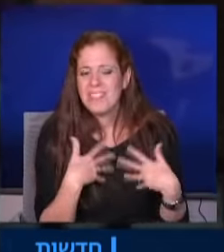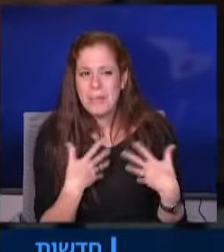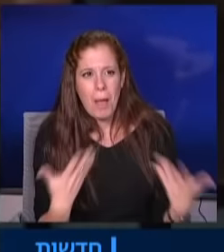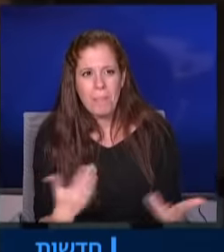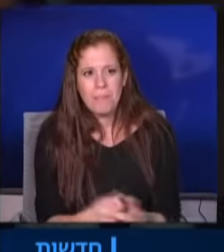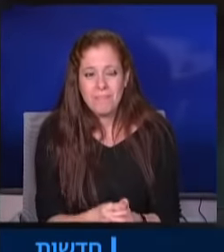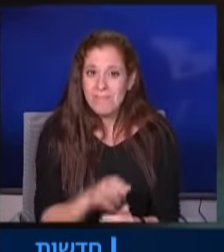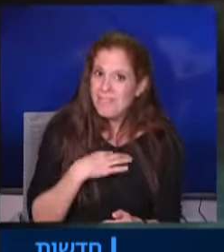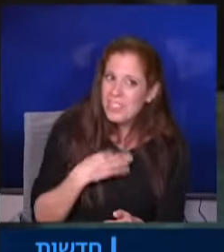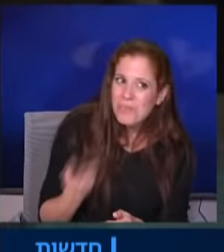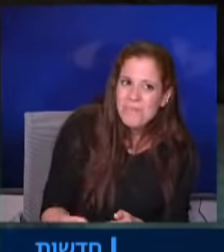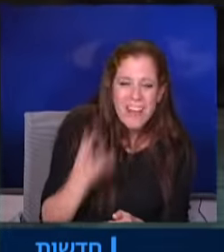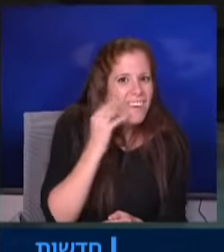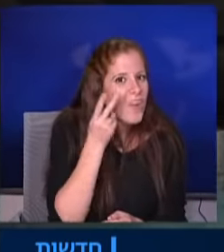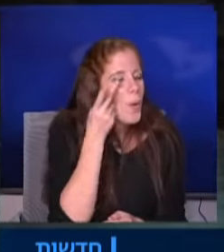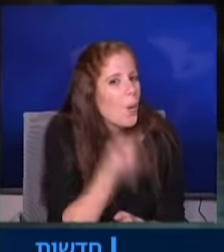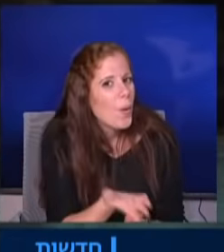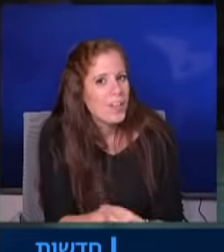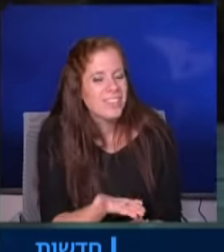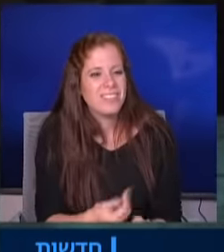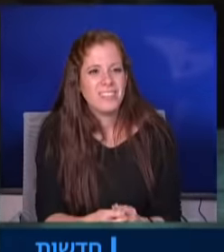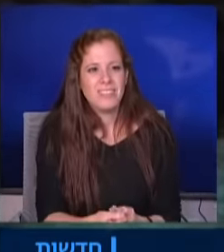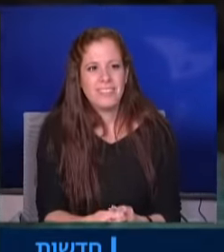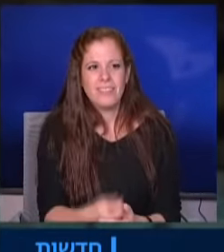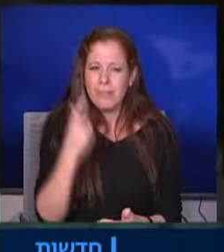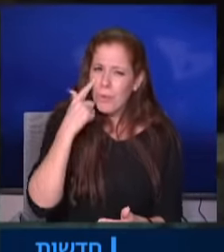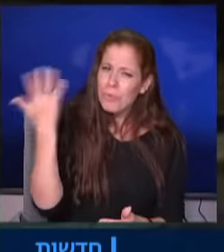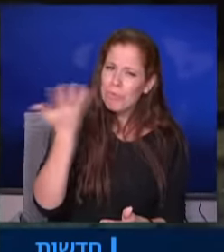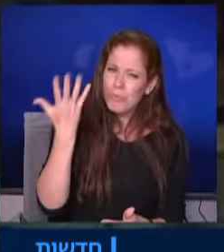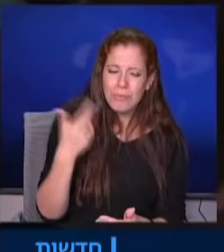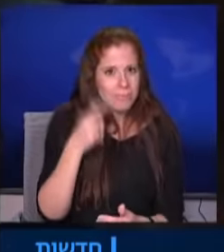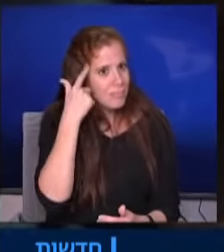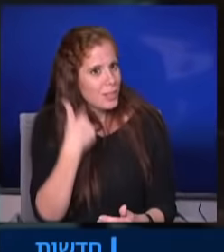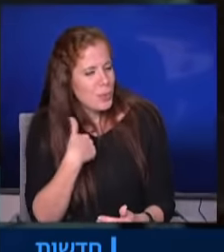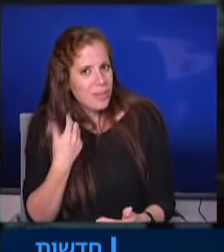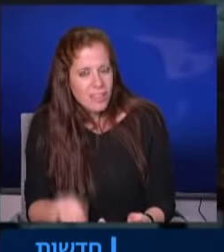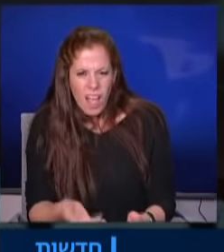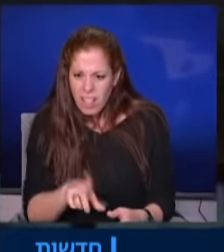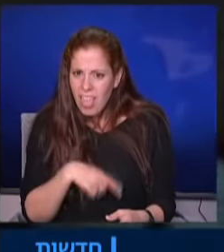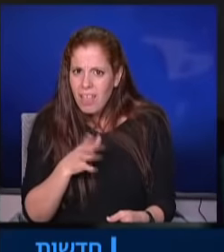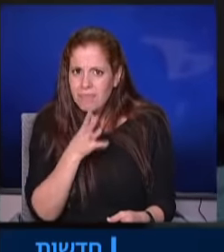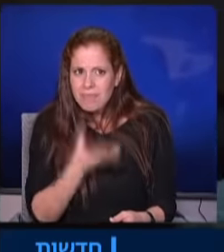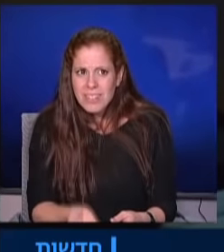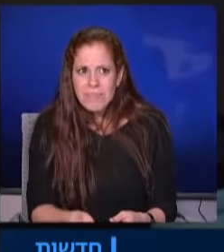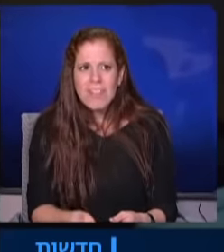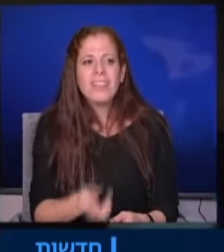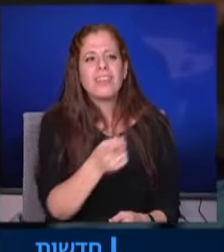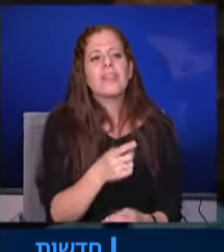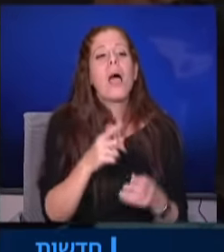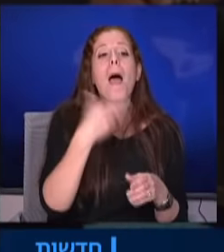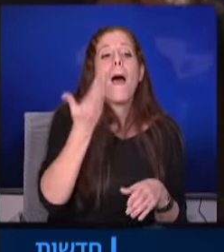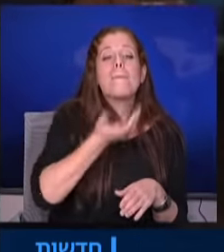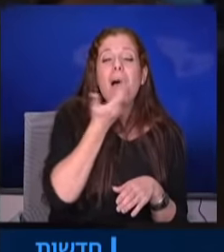אתם? אתם מפריקים אנשים. לא מטעם לא סי. אני יודע, זה עבר. הפרנצ' אוניון סופ היא הכי